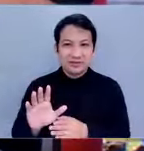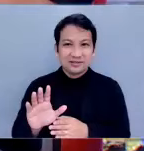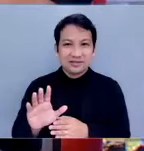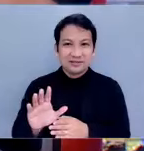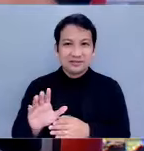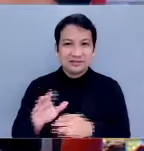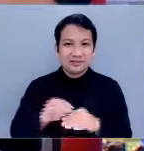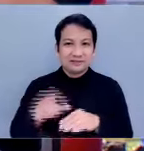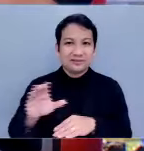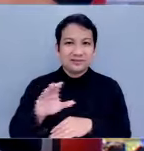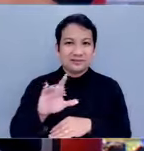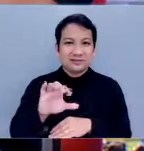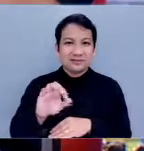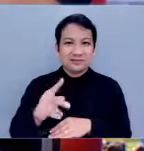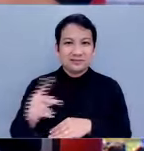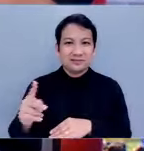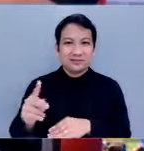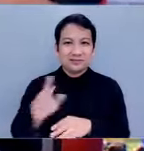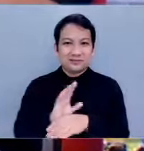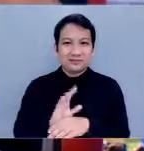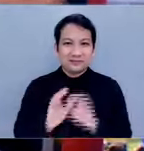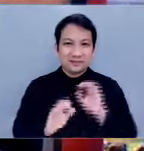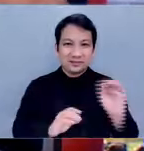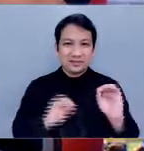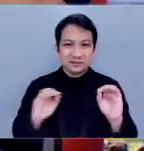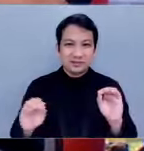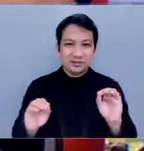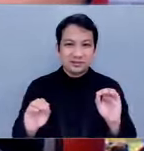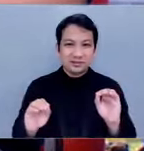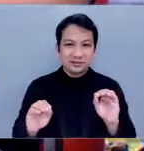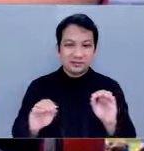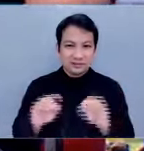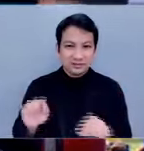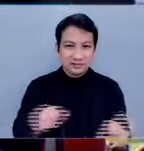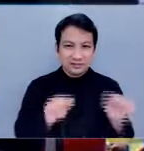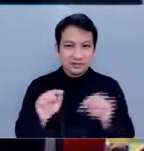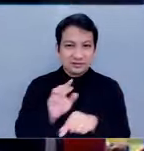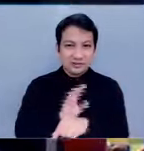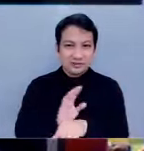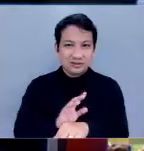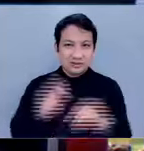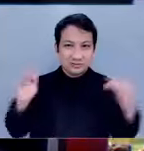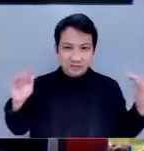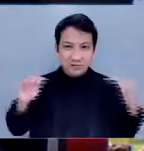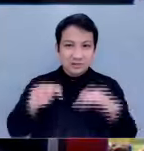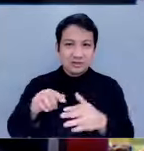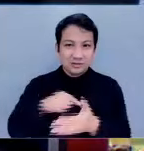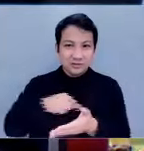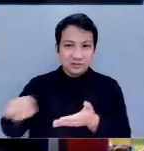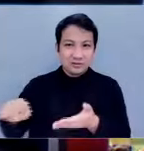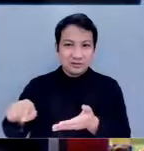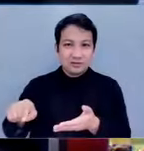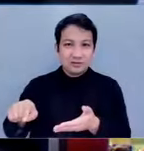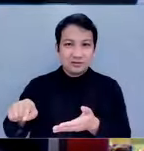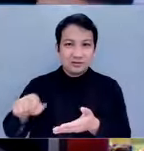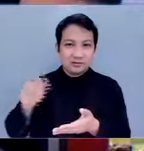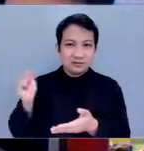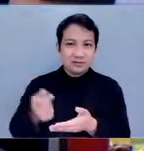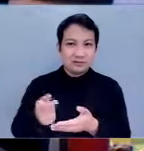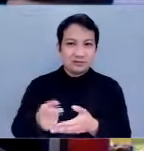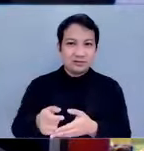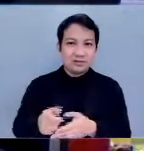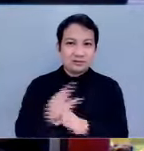nagba-block. They want their own. In fact, nag-reserve kami isang theater. Babayaran na natin. Namin sana. Tapos sabi, sorry